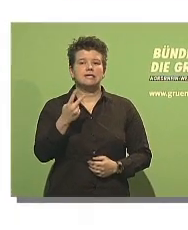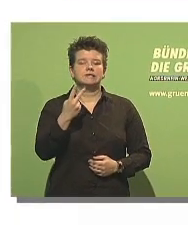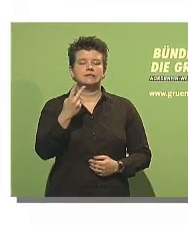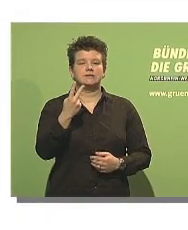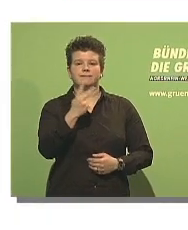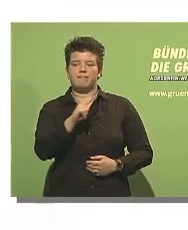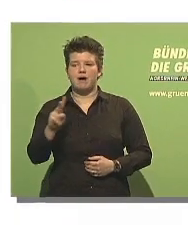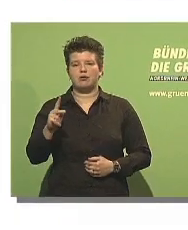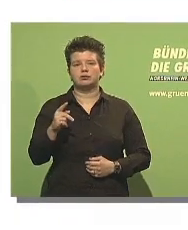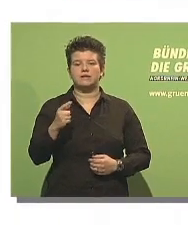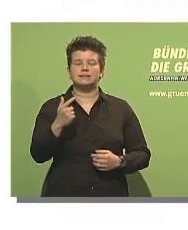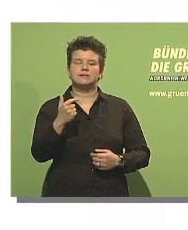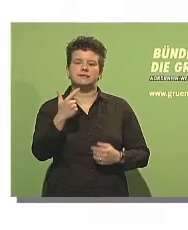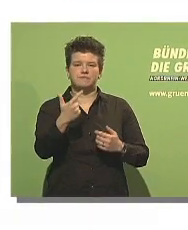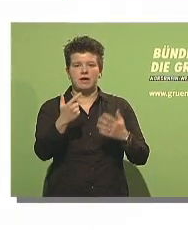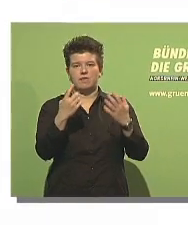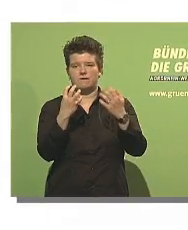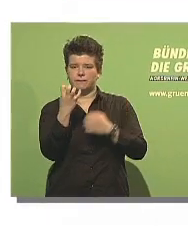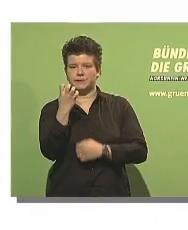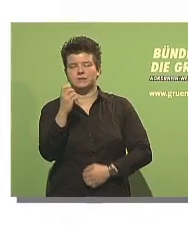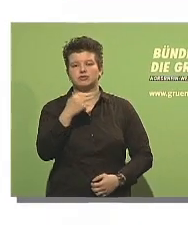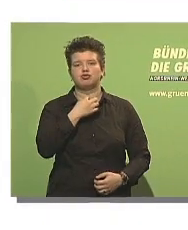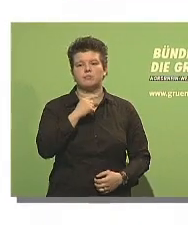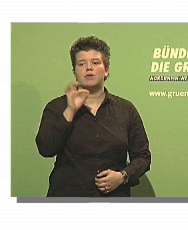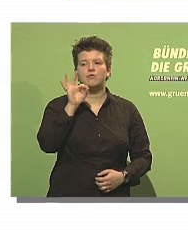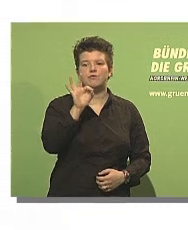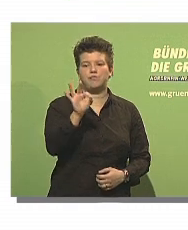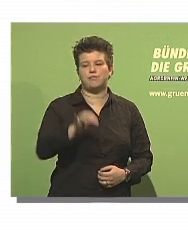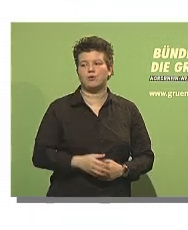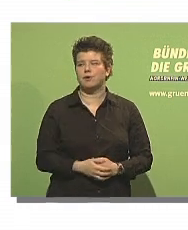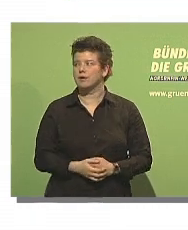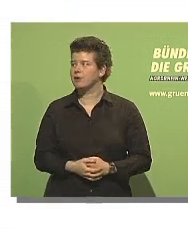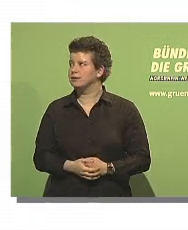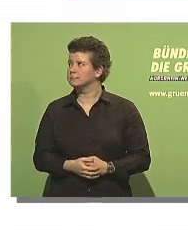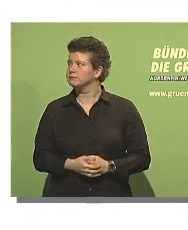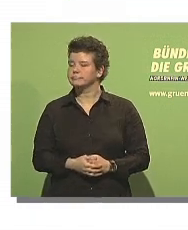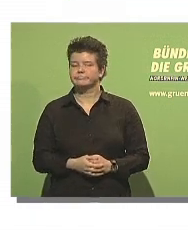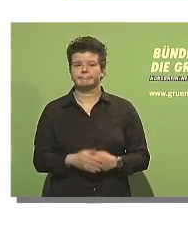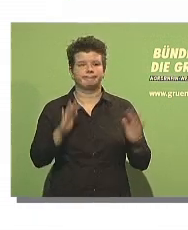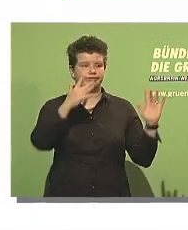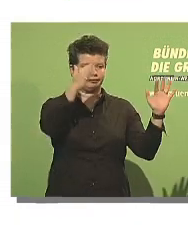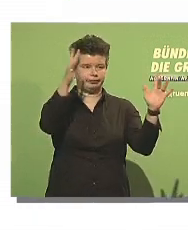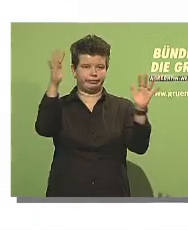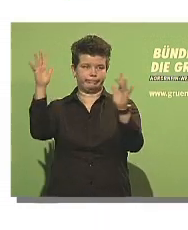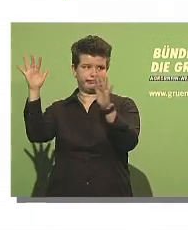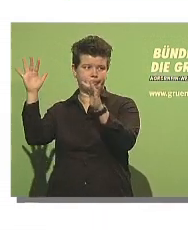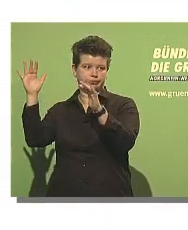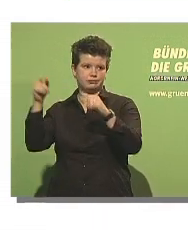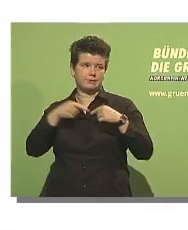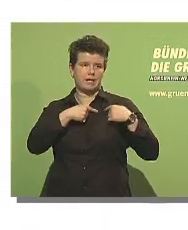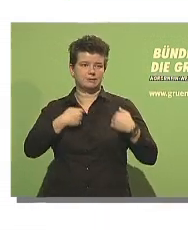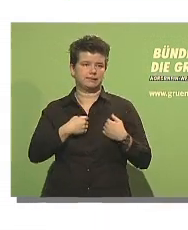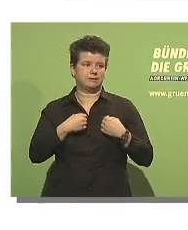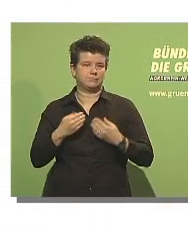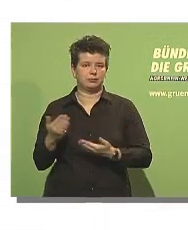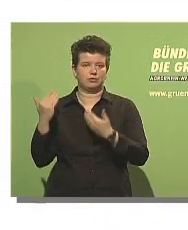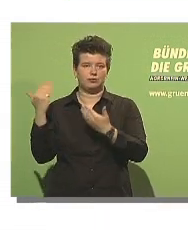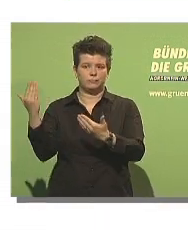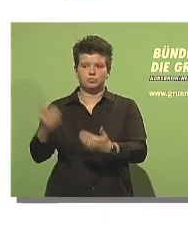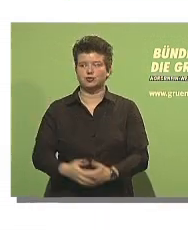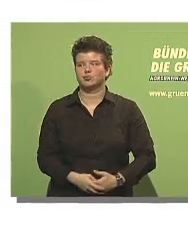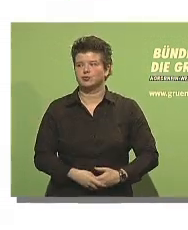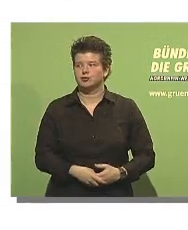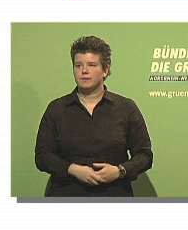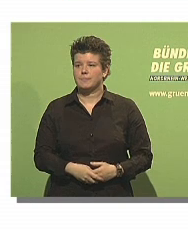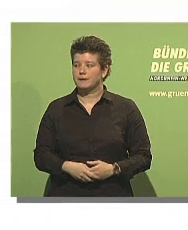242 Ja-Stimmen, das sind 94,16%. Herzlichen Glückwunsch, Britta. Britta, ich frage dich,